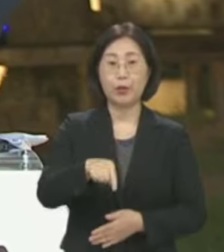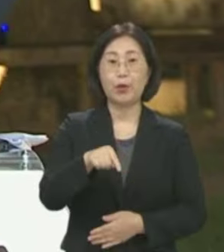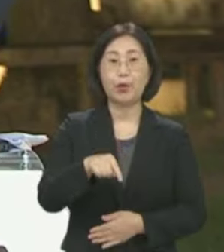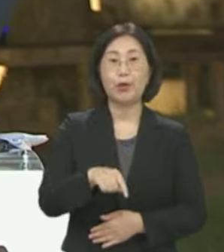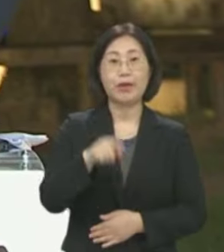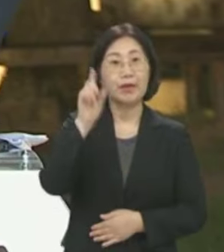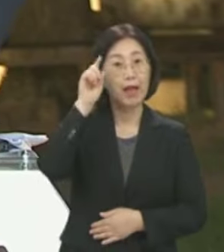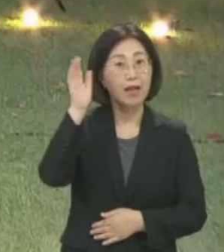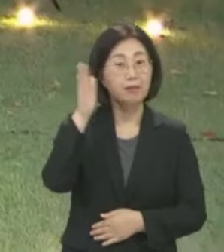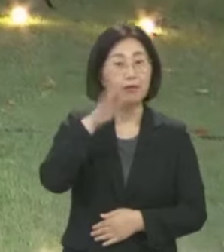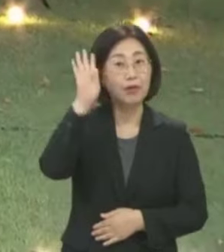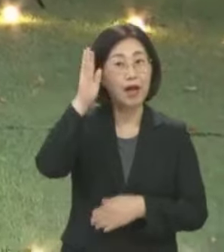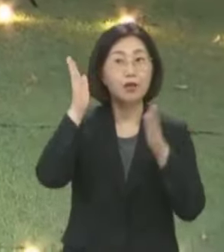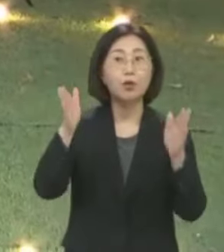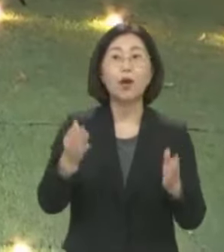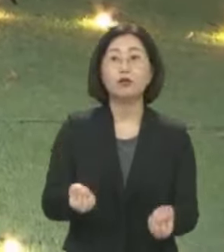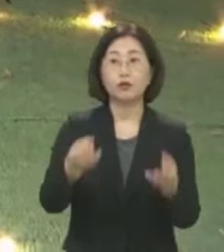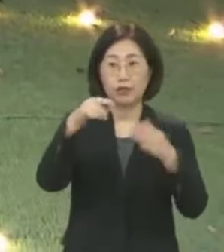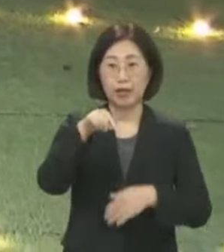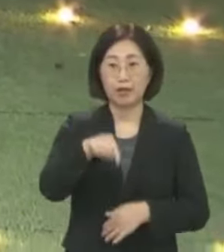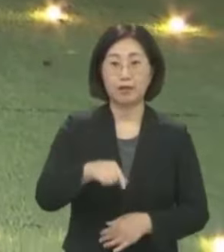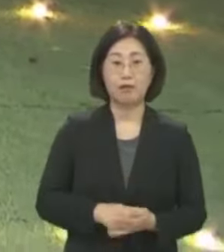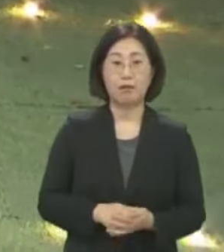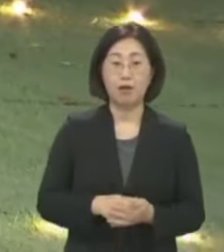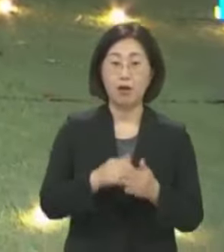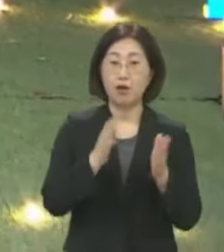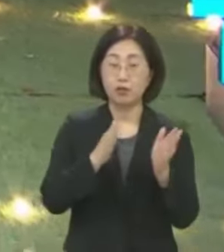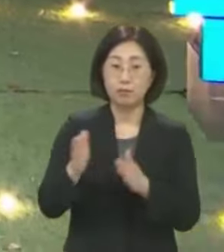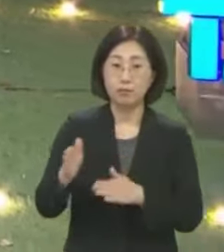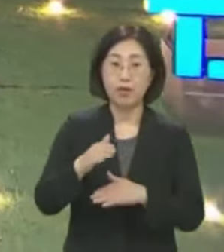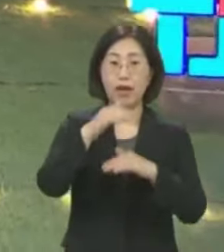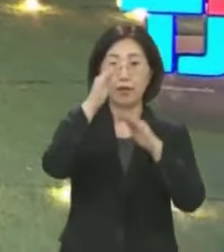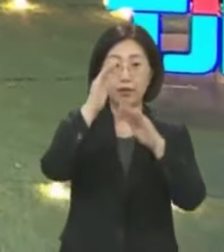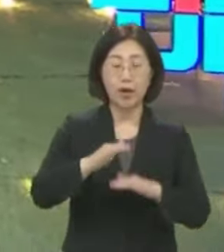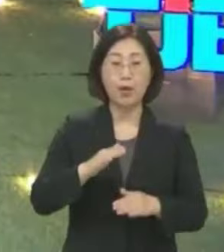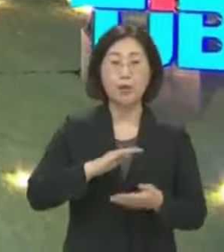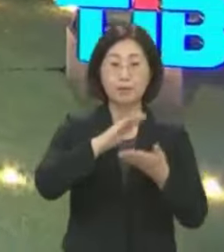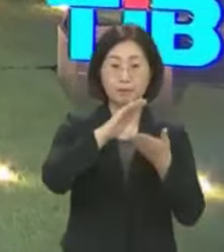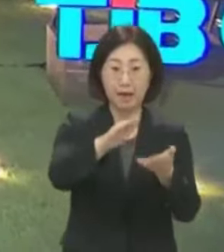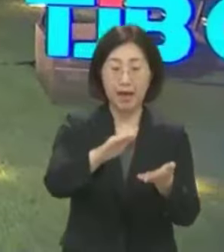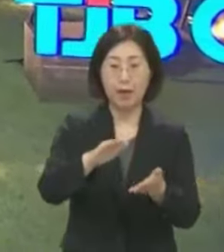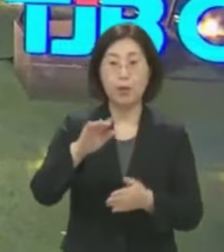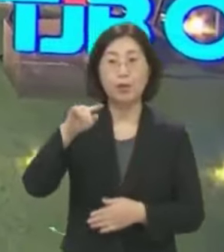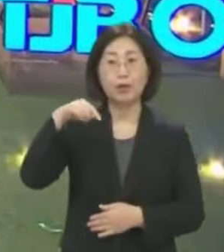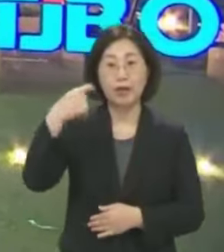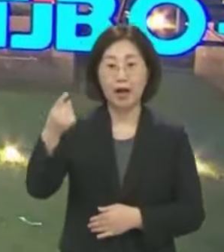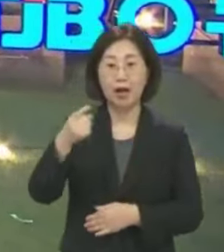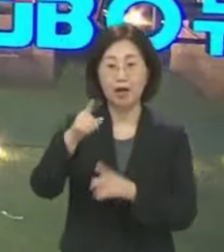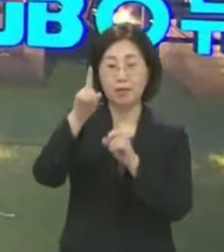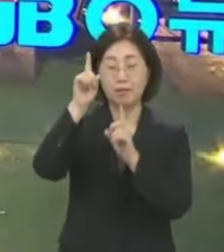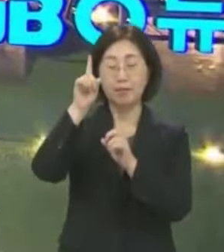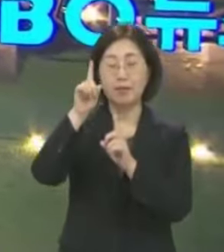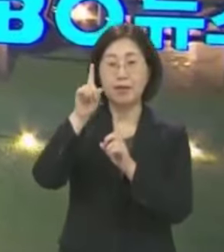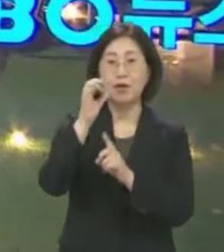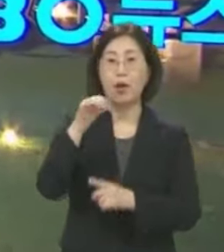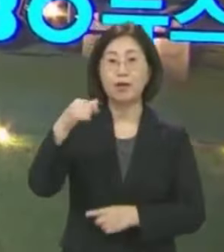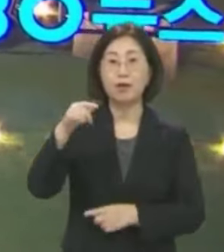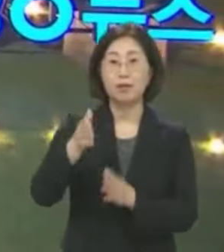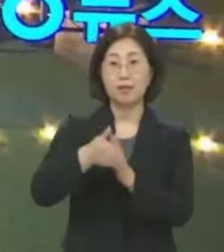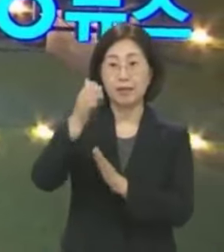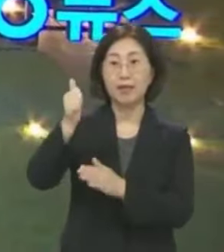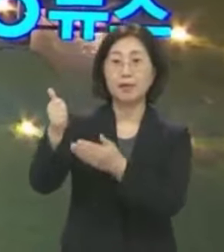진행하겠습니다. 먼저 준비한 소식 전해드린 뒤에 잠시 후 이완섭 서산시장 모시고 자세한 이야기